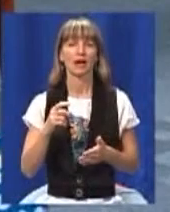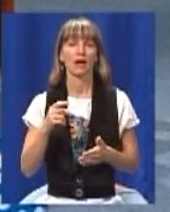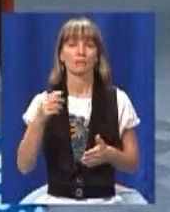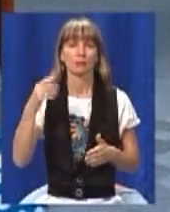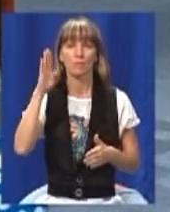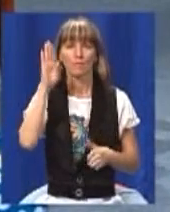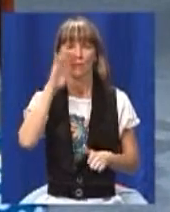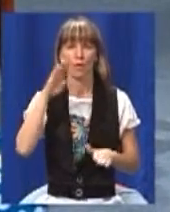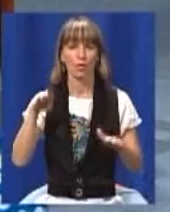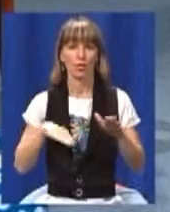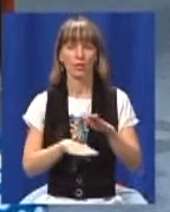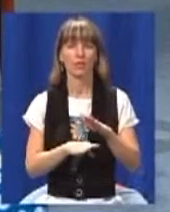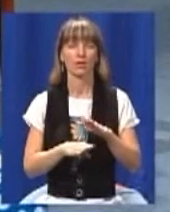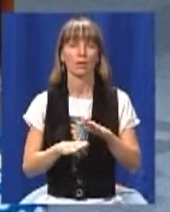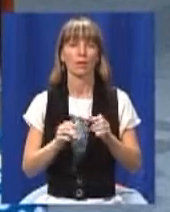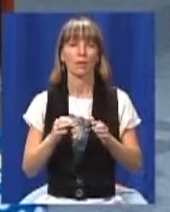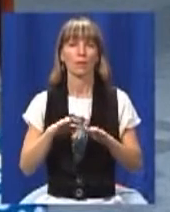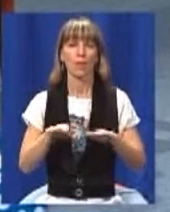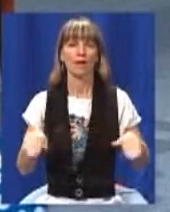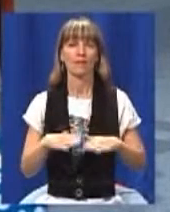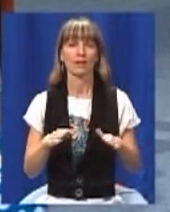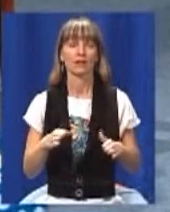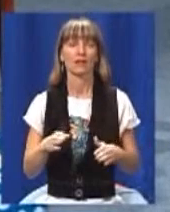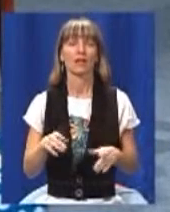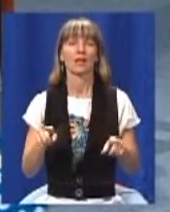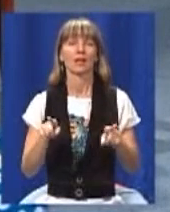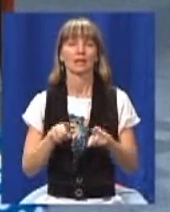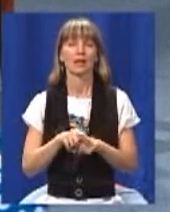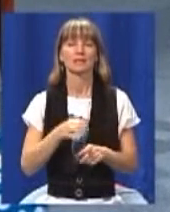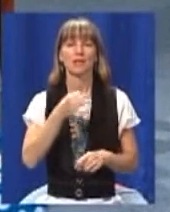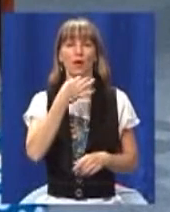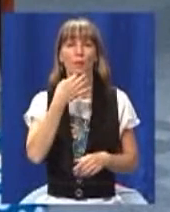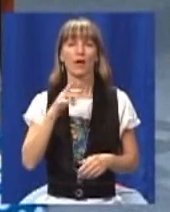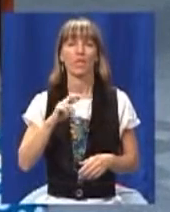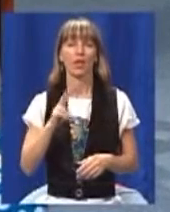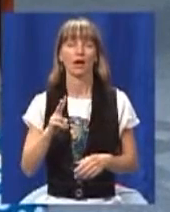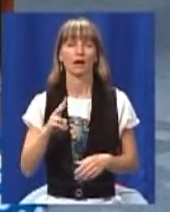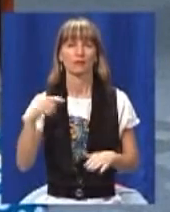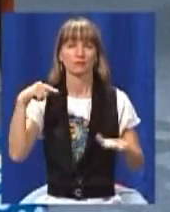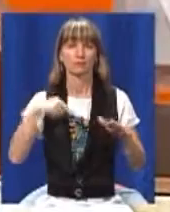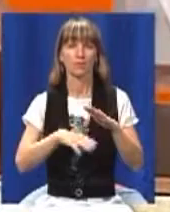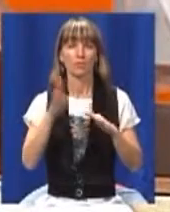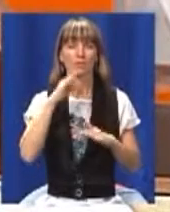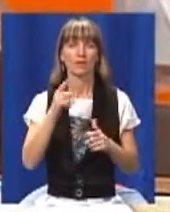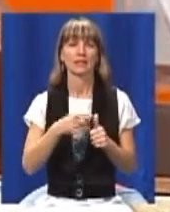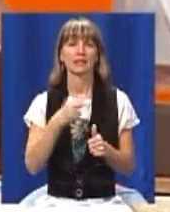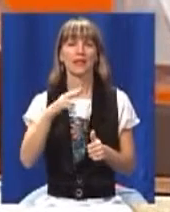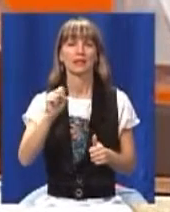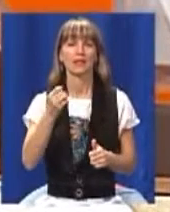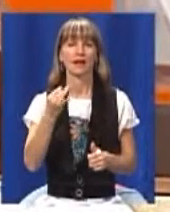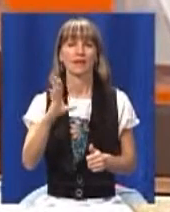Будемо розповідати про таке захоплення, як пірнання під воду. Називається він дайвинг. Ти любиш їздити на